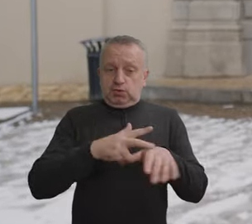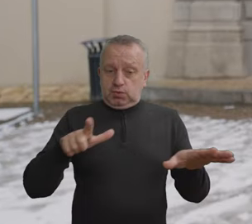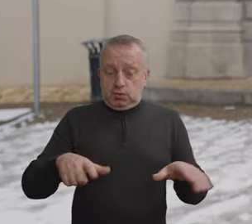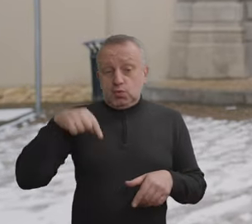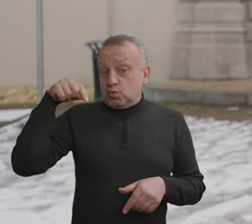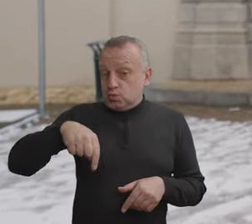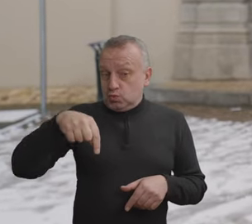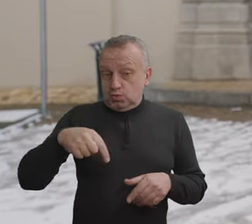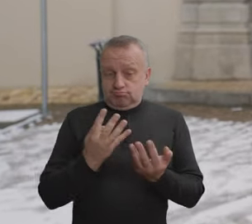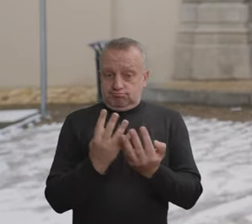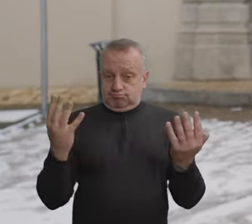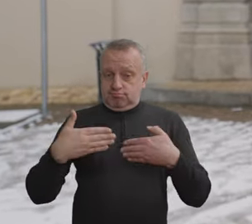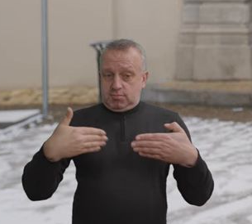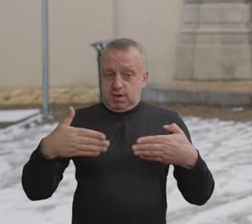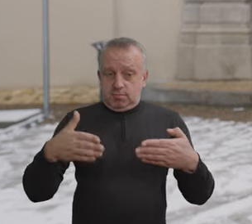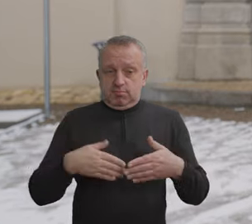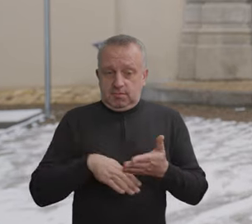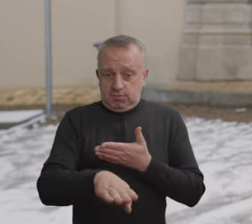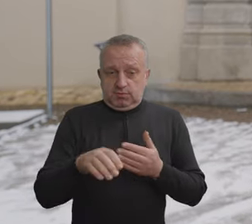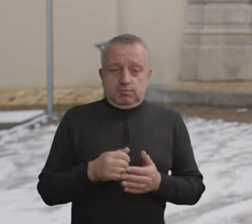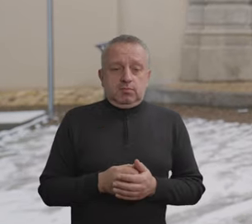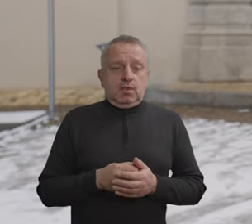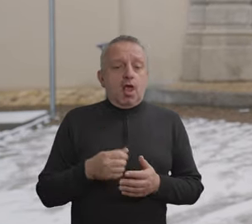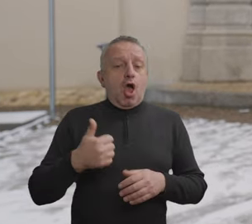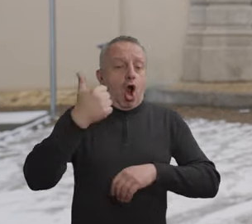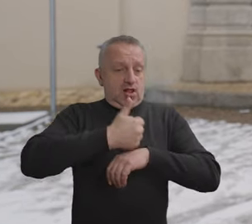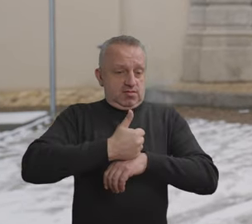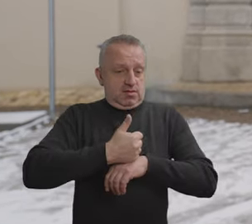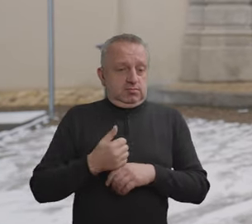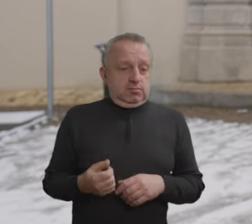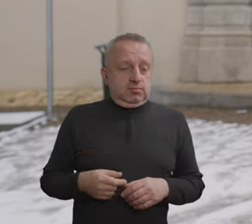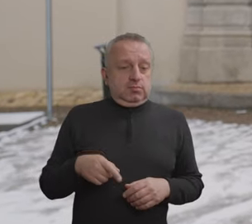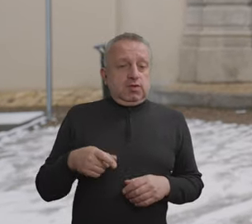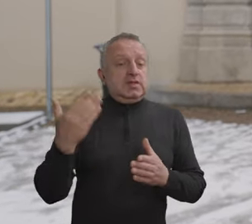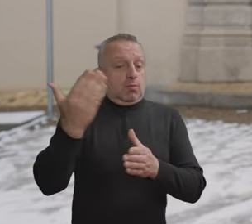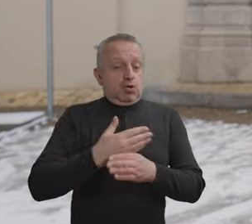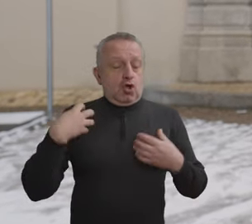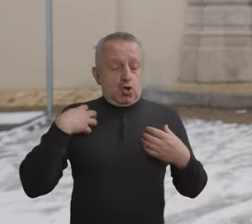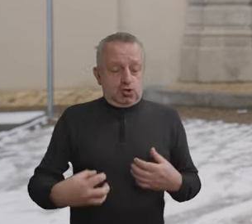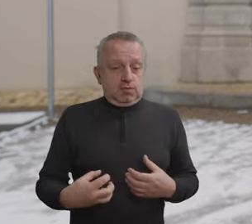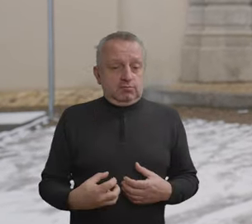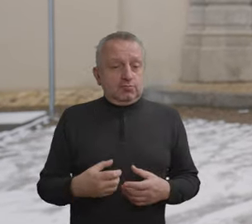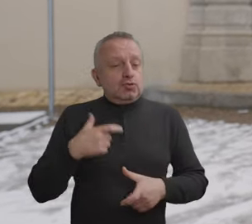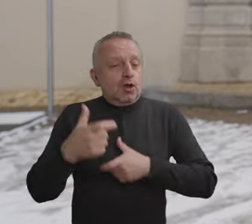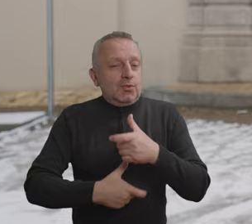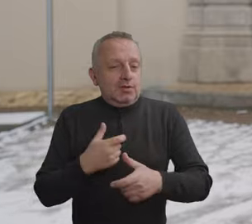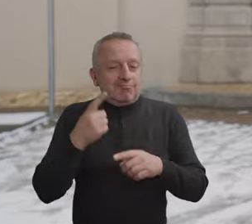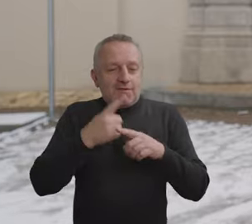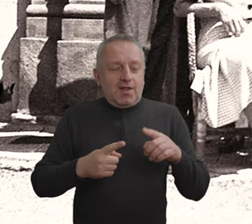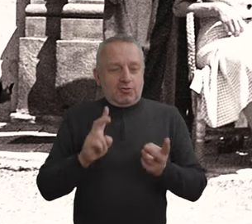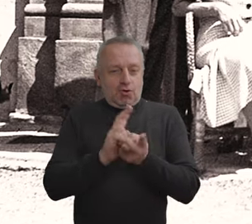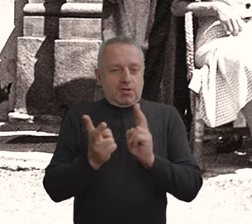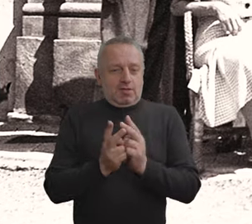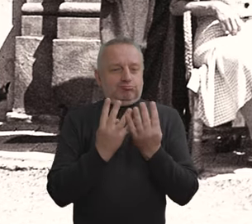Tutaj, przed bramą zamkową, ordynat i zaproszeni goście uwiecznili chwilę